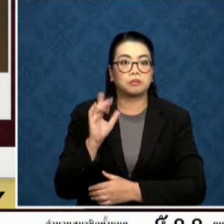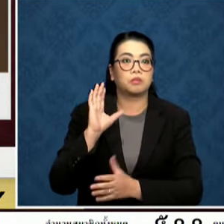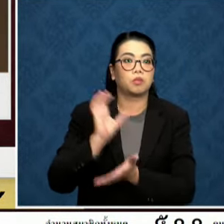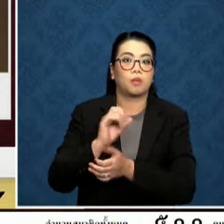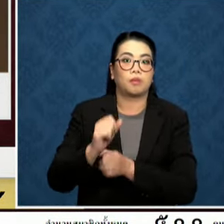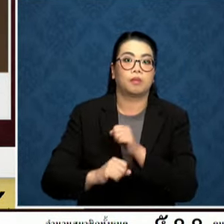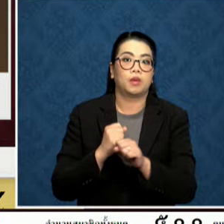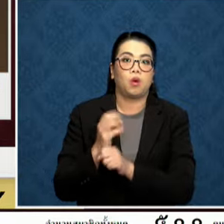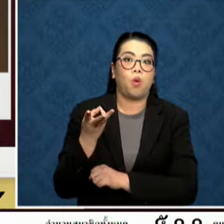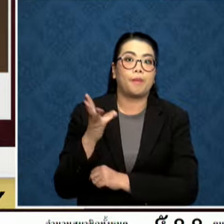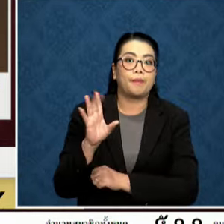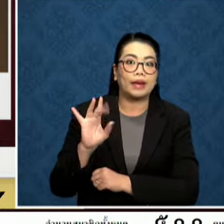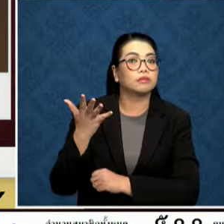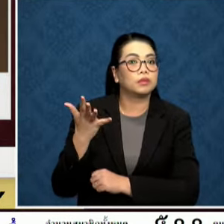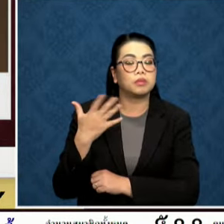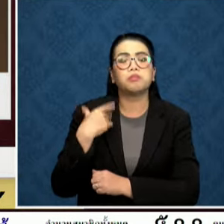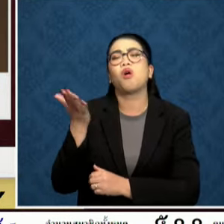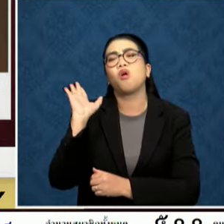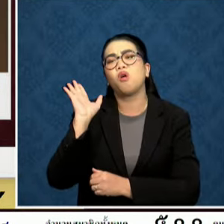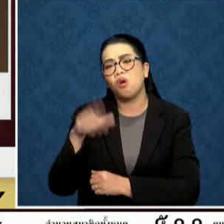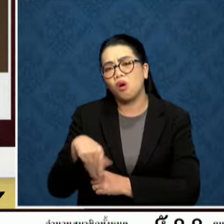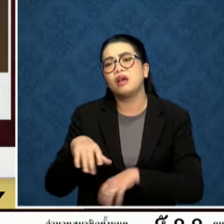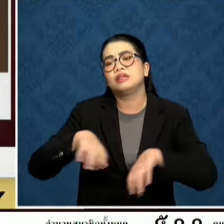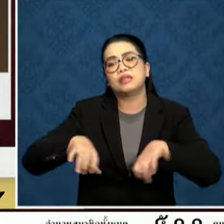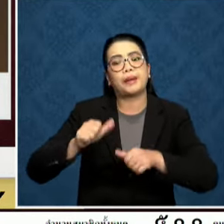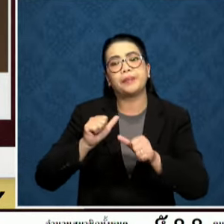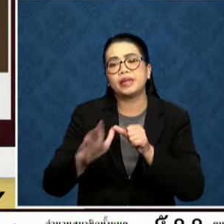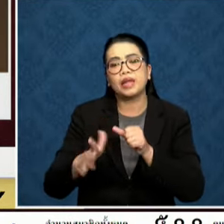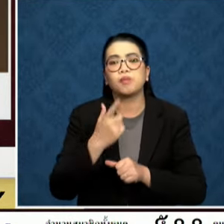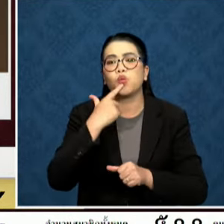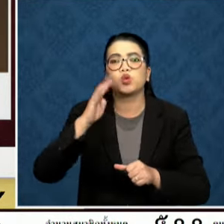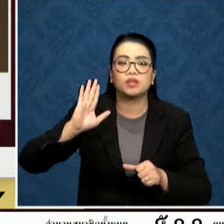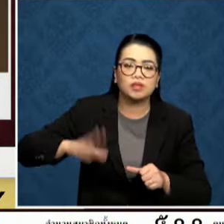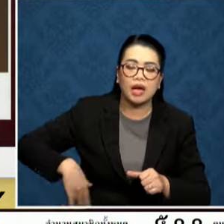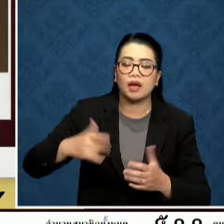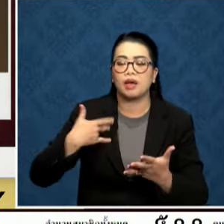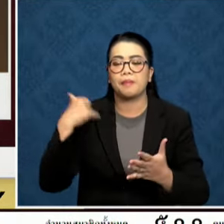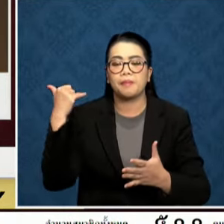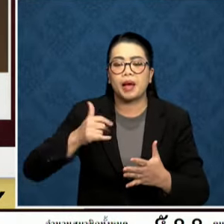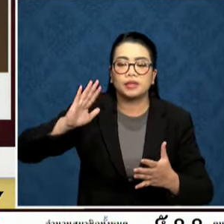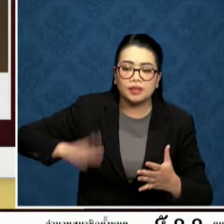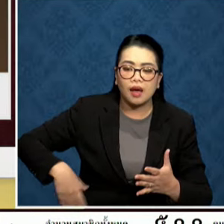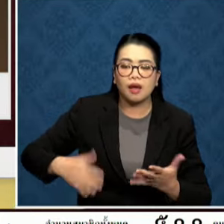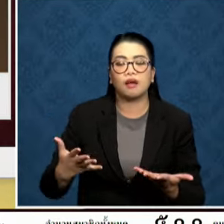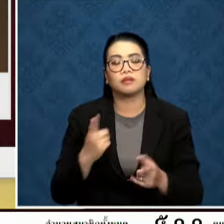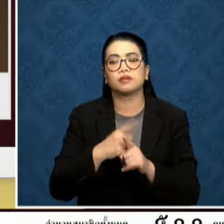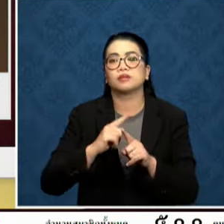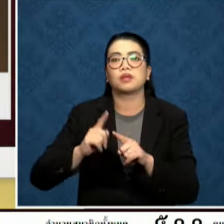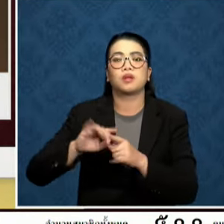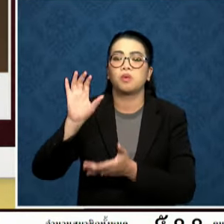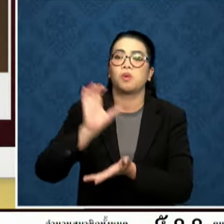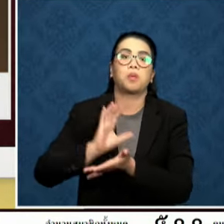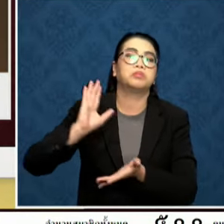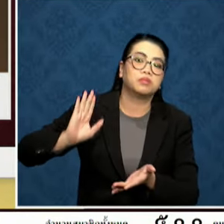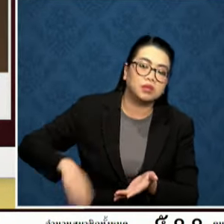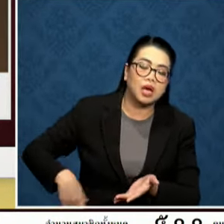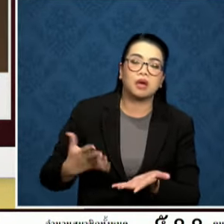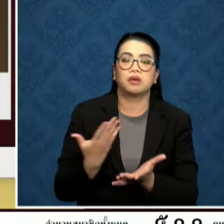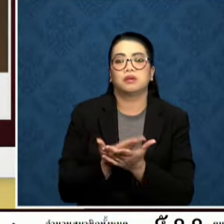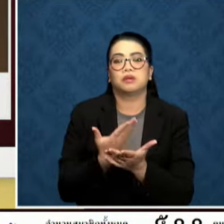ข้ออ้างเยอะแยะค่ะว่าอ๋อจัดไม่ทันนะคะพูดช้าพูดมาทีหลังนะคะเอิ่มก็ไม่เห็นเลยนะคะอย่าง